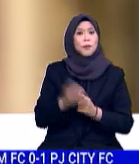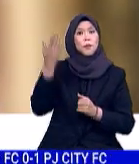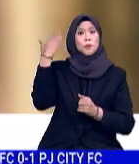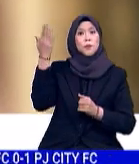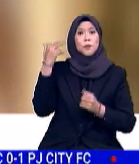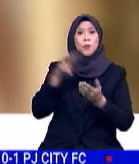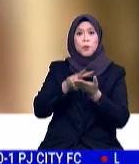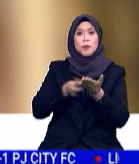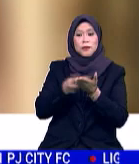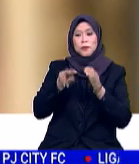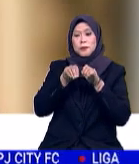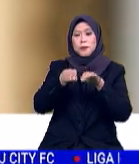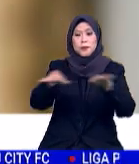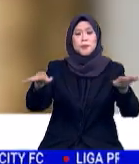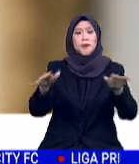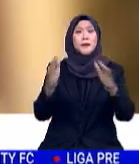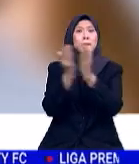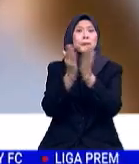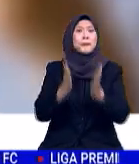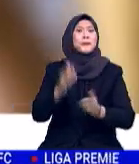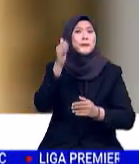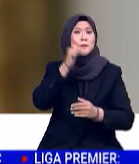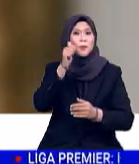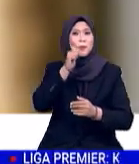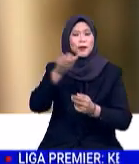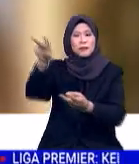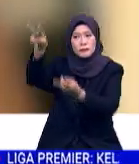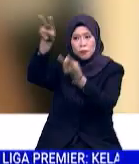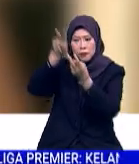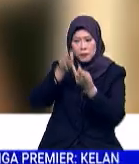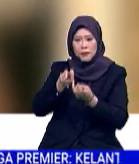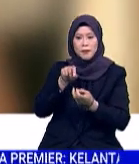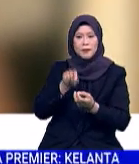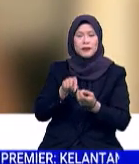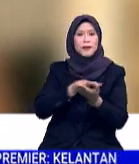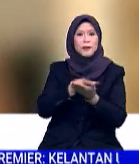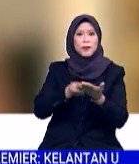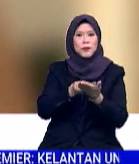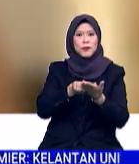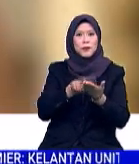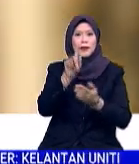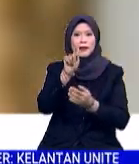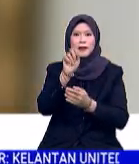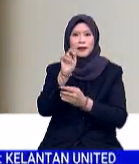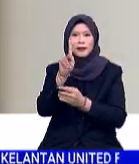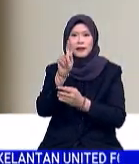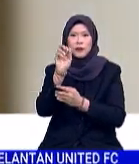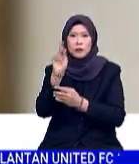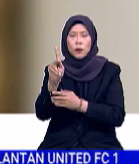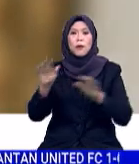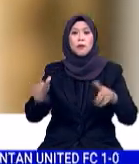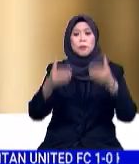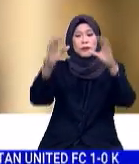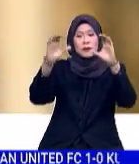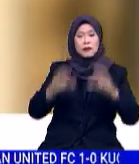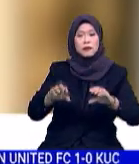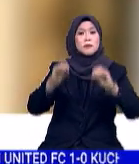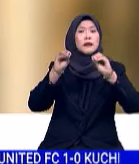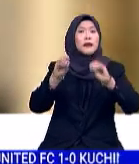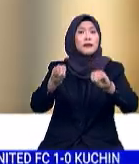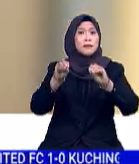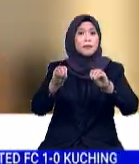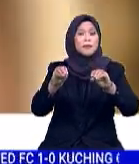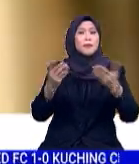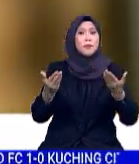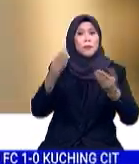Terdahulu tular apabila seorang pelajar perempuan memuat naik video menerusi aplikasi TikTok mengenai cara pengajaran guru